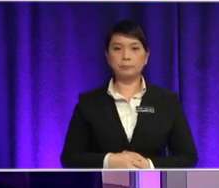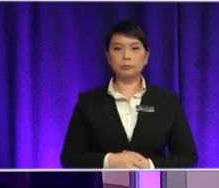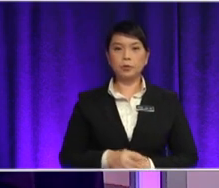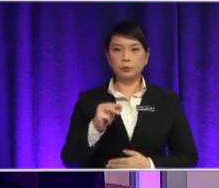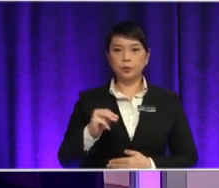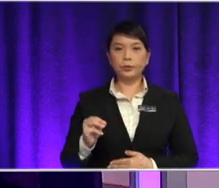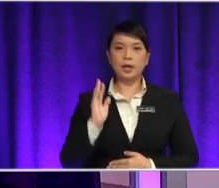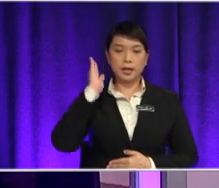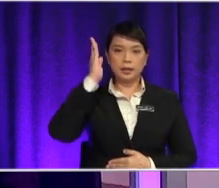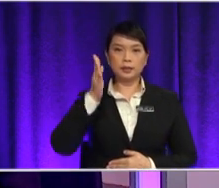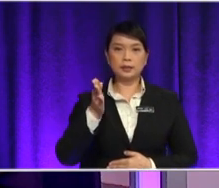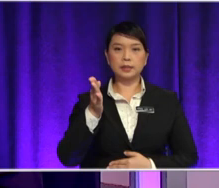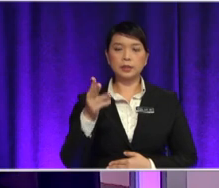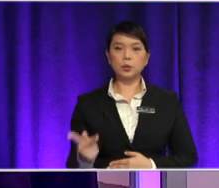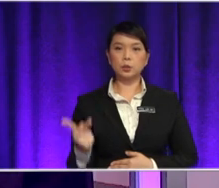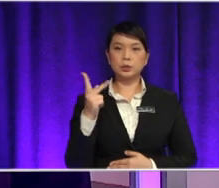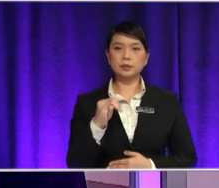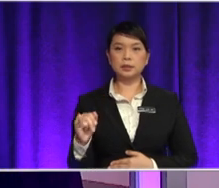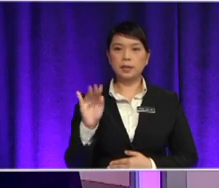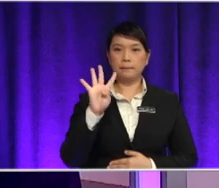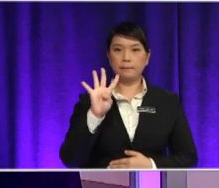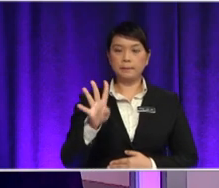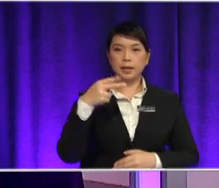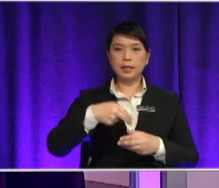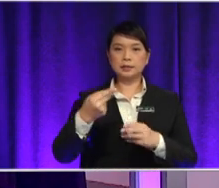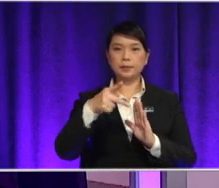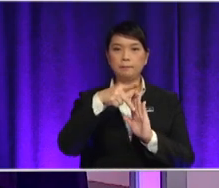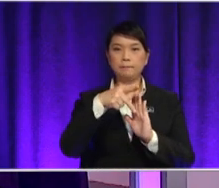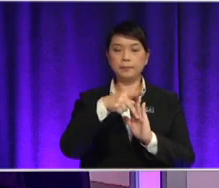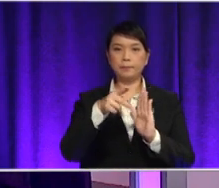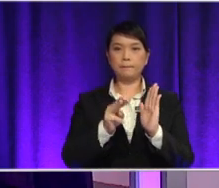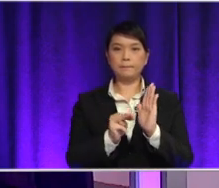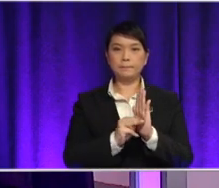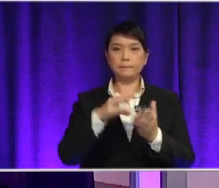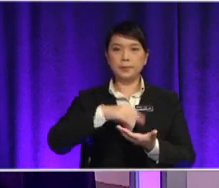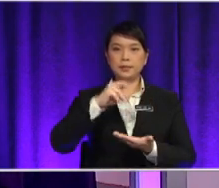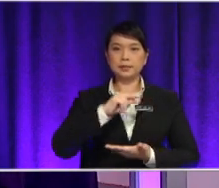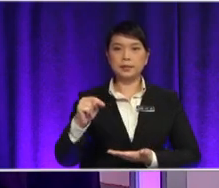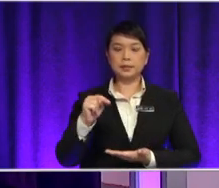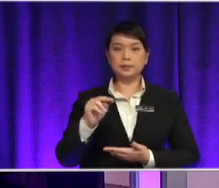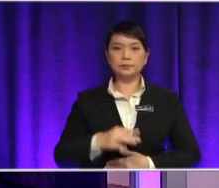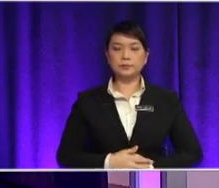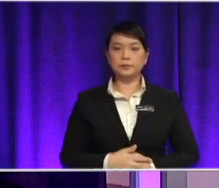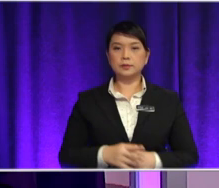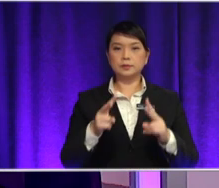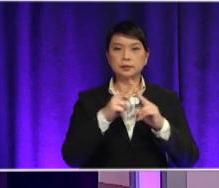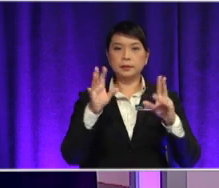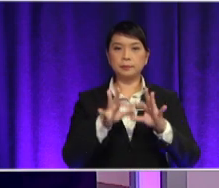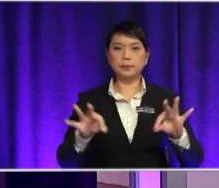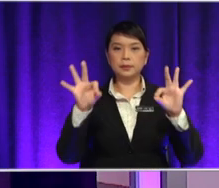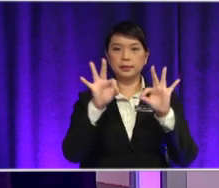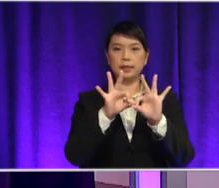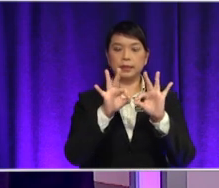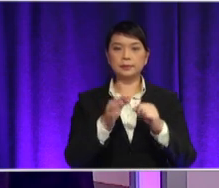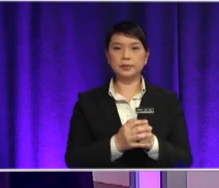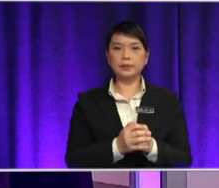akan menguasai 4 hasil pembelajaran. Jadi hasil pembelajaran ini adalah sangat penting, iaitu